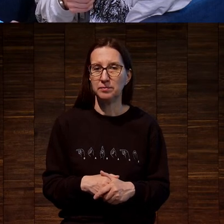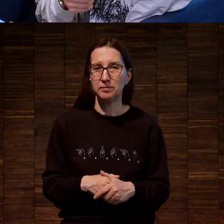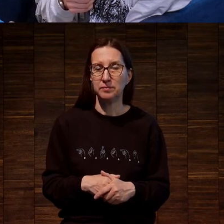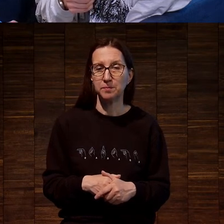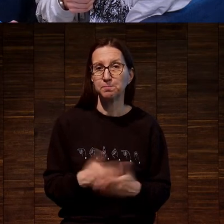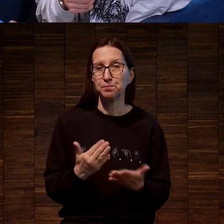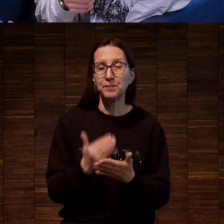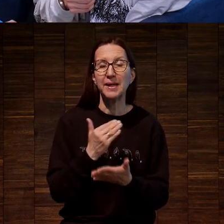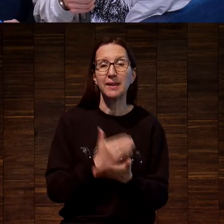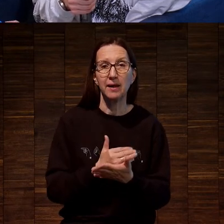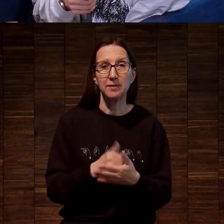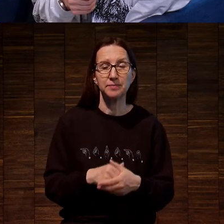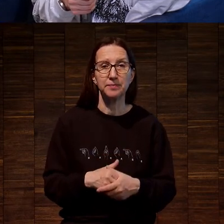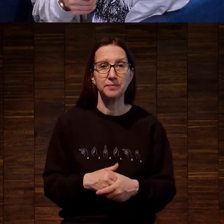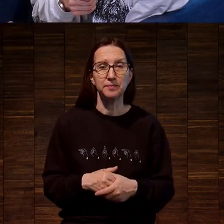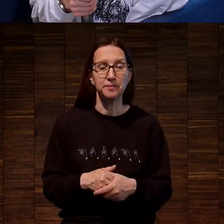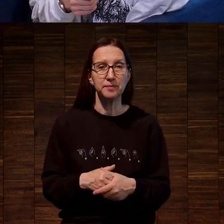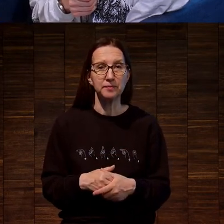Итак,